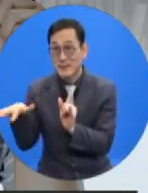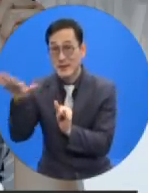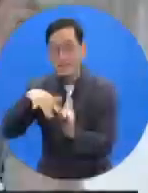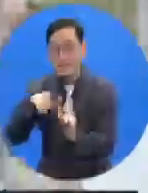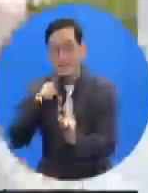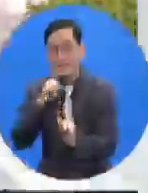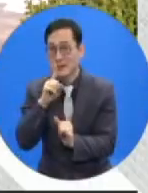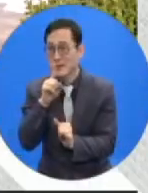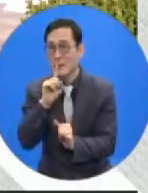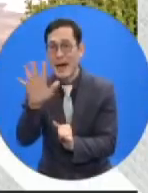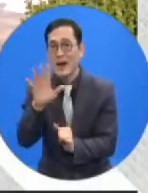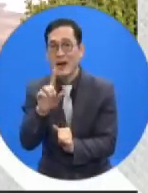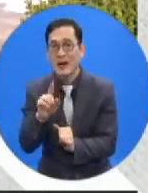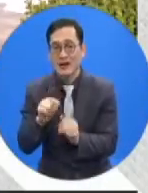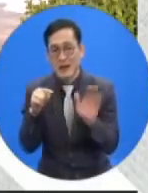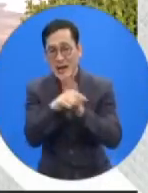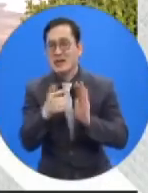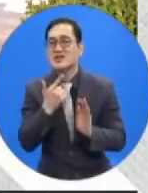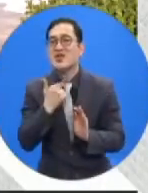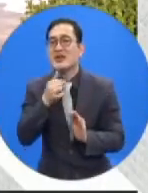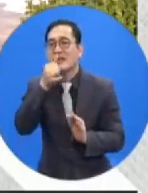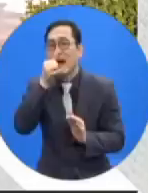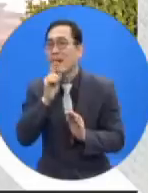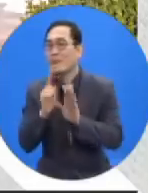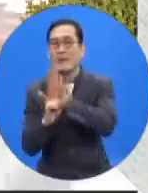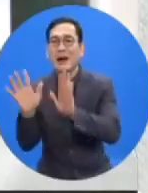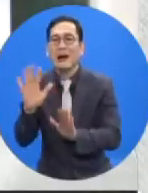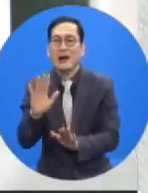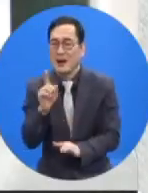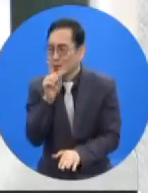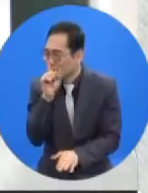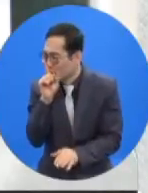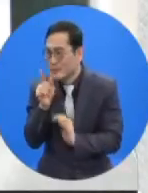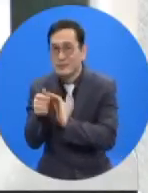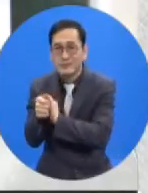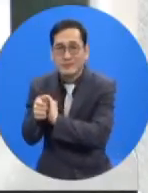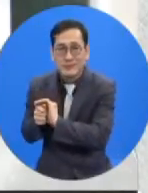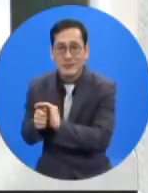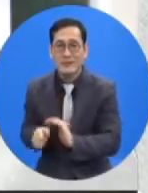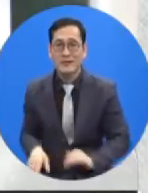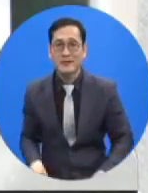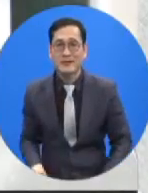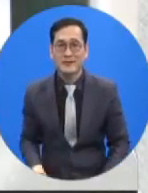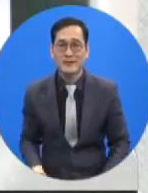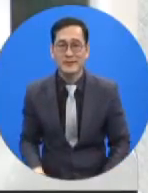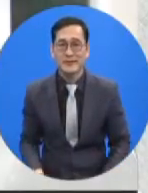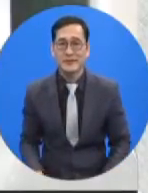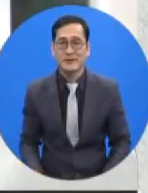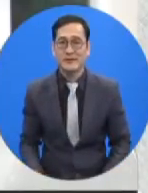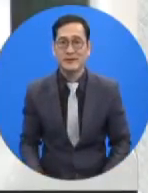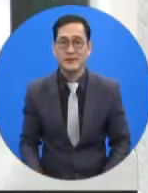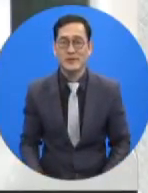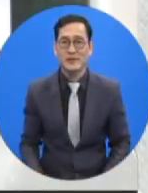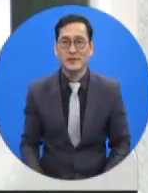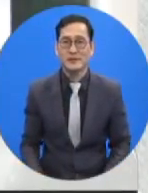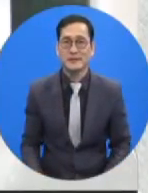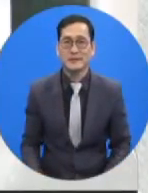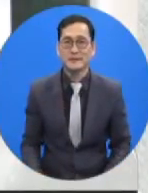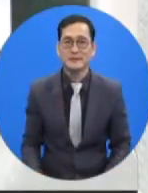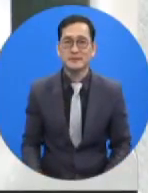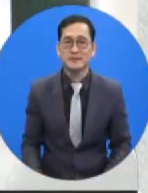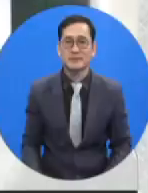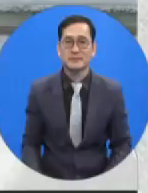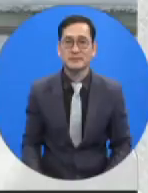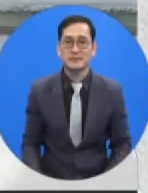종업원들도 마찬가지입니다. 그러다 보니까 현재 일본에서 비슷한 상황이 발생을 하고 있거든요. 물론, 성격은 좀 달라요. 일본